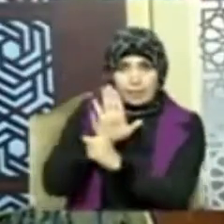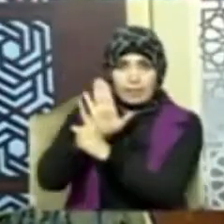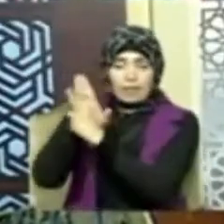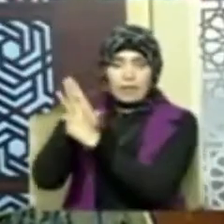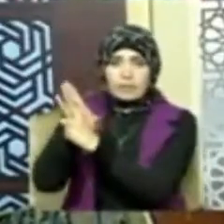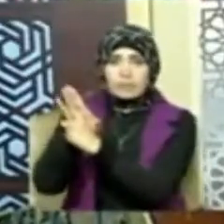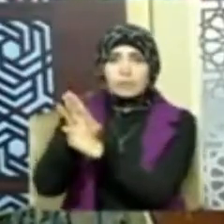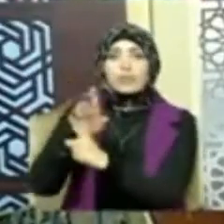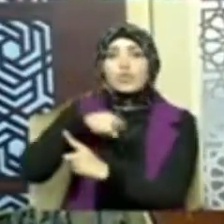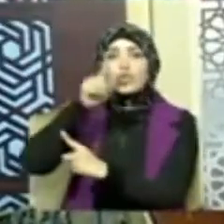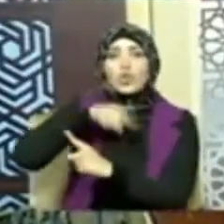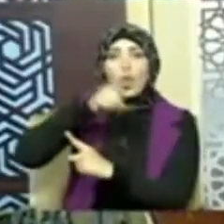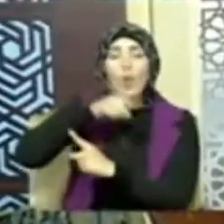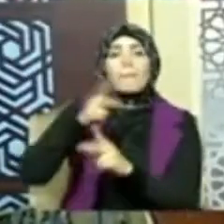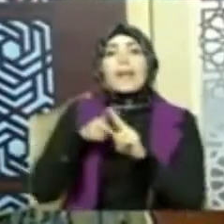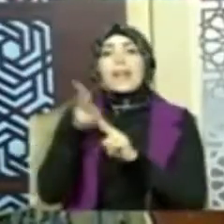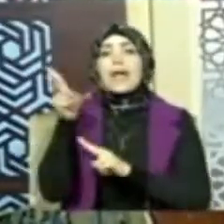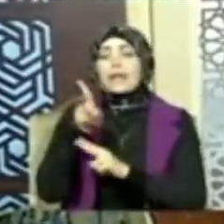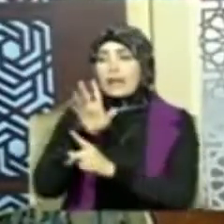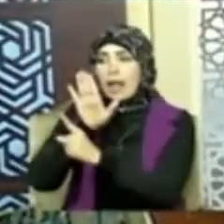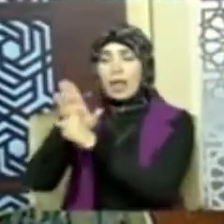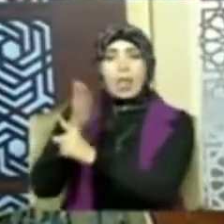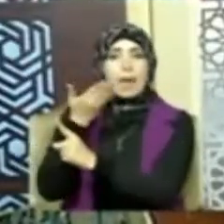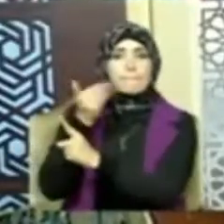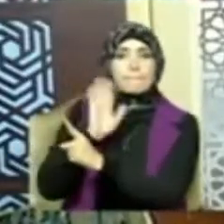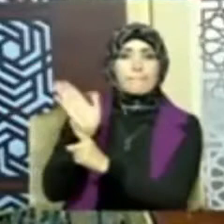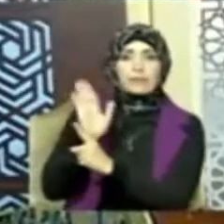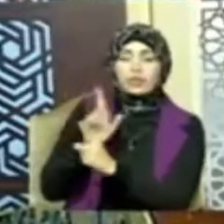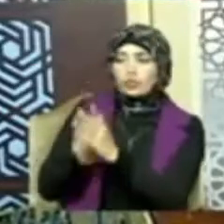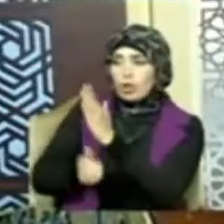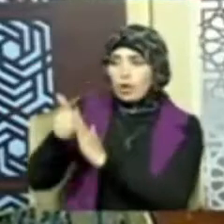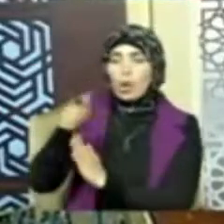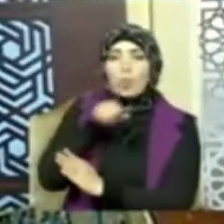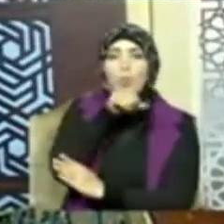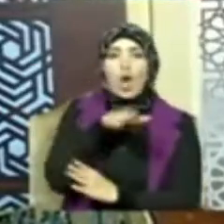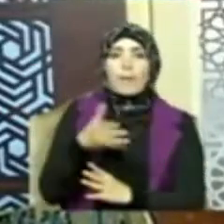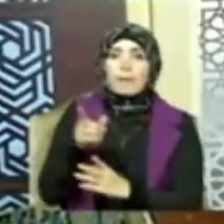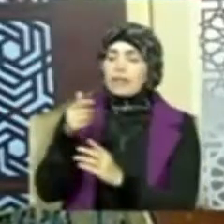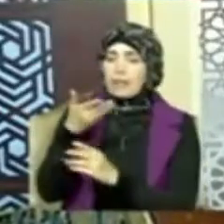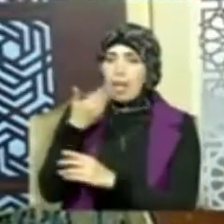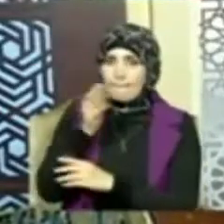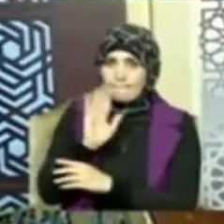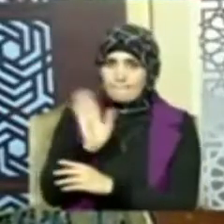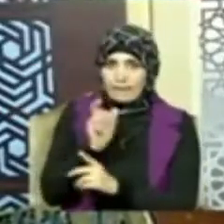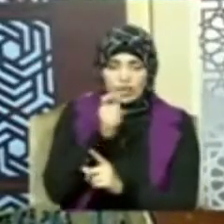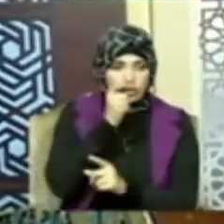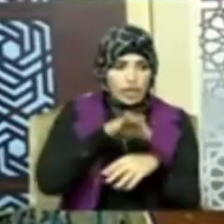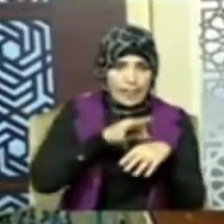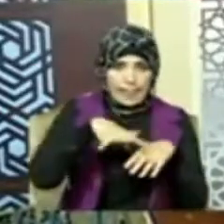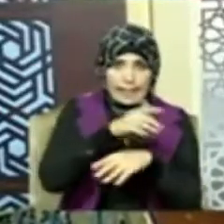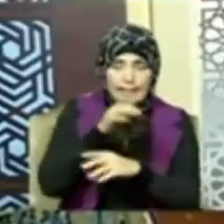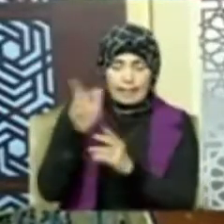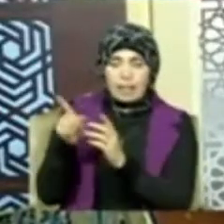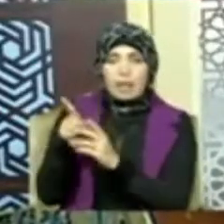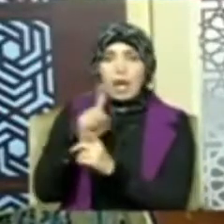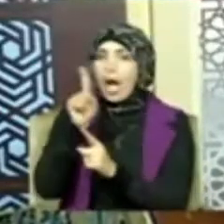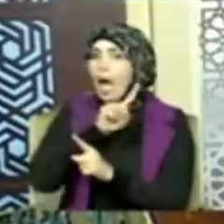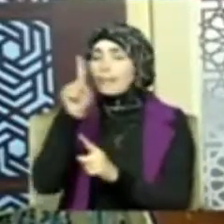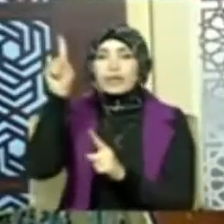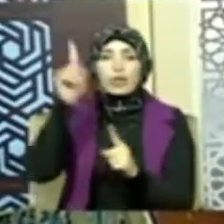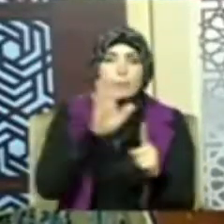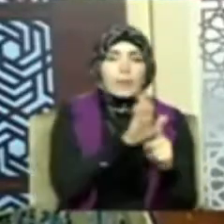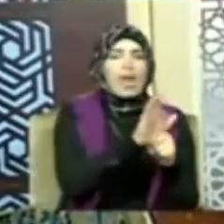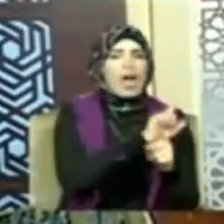الهجرة وعد الله الهجرة نصرا عظيما بنص القرآن، قادر على أن